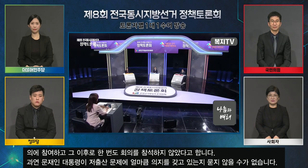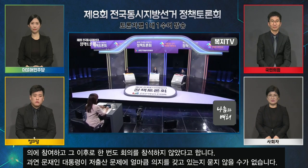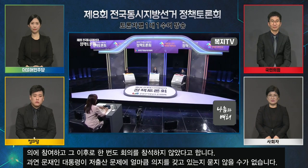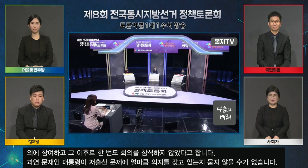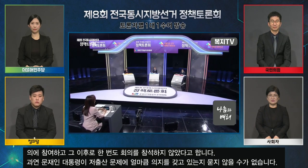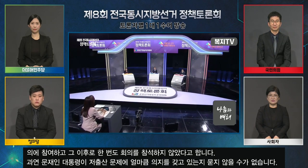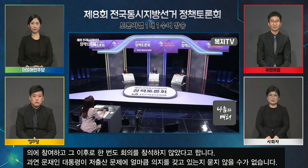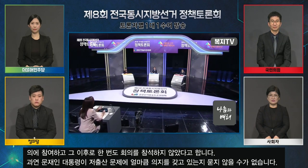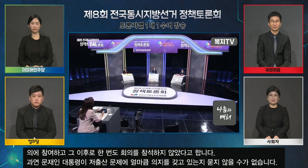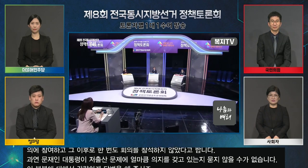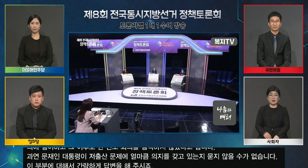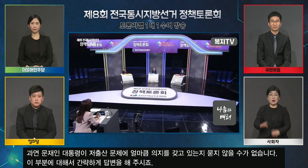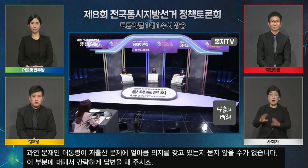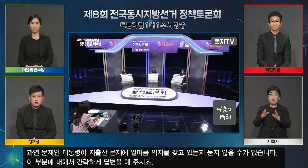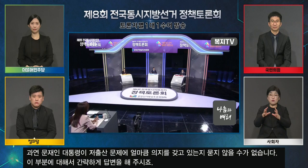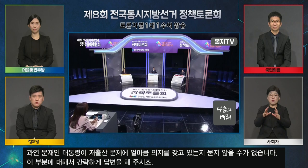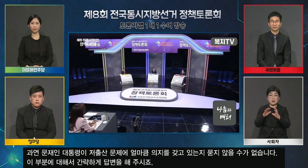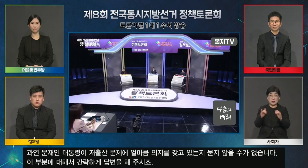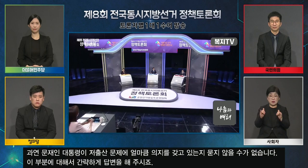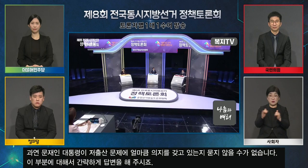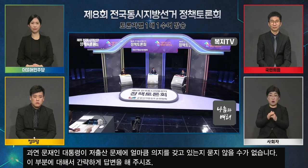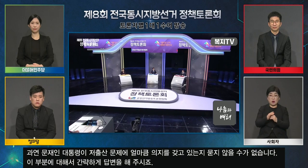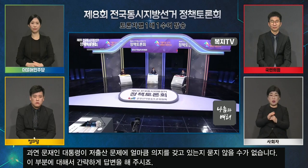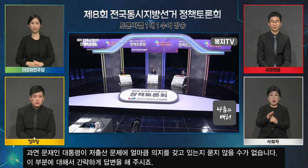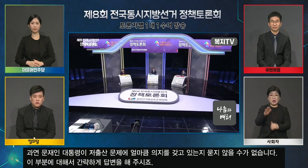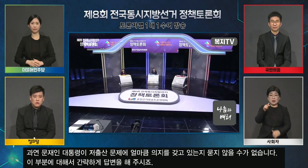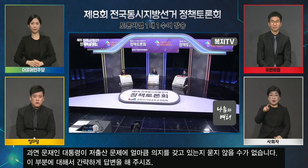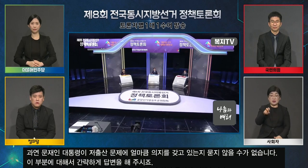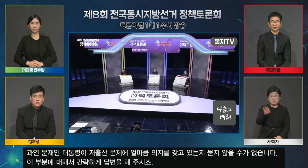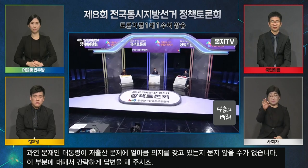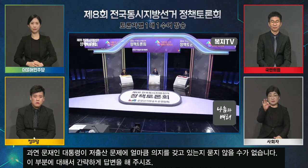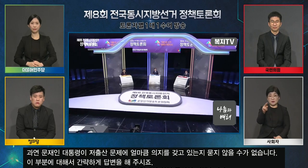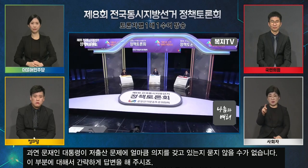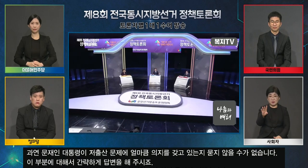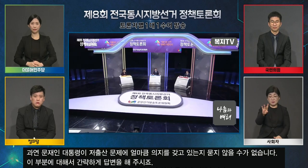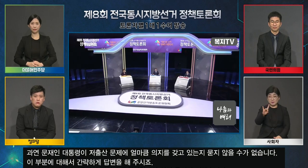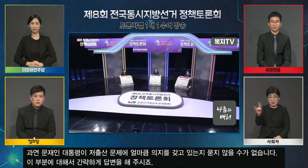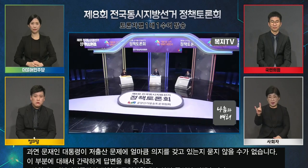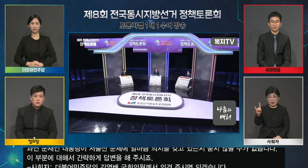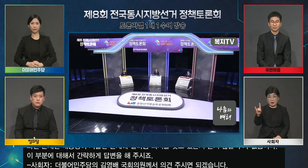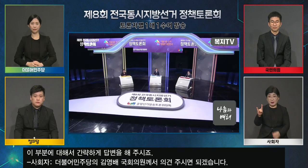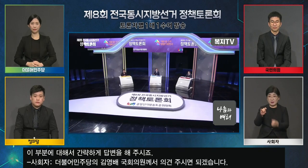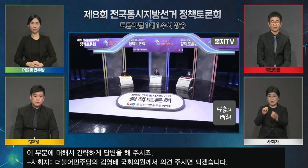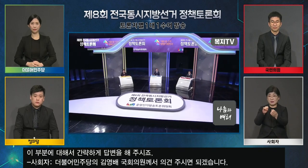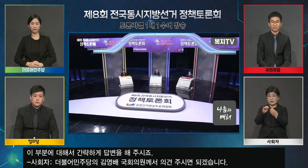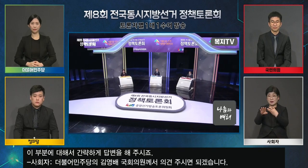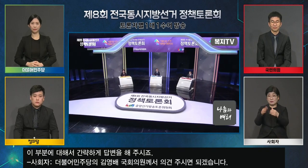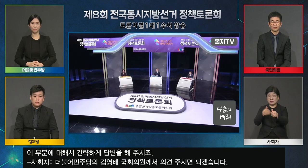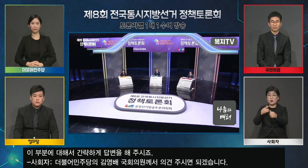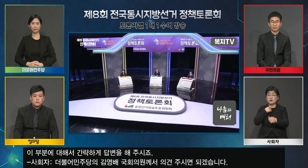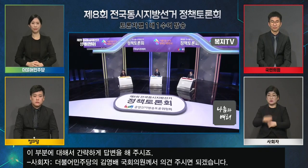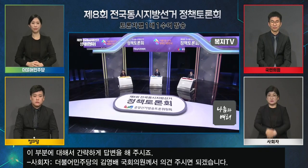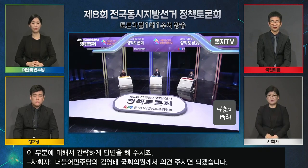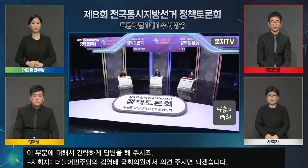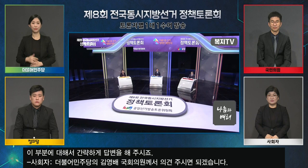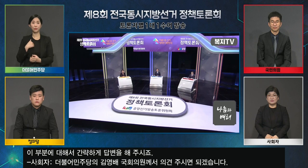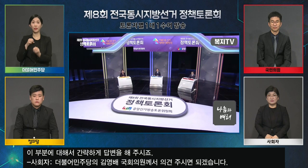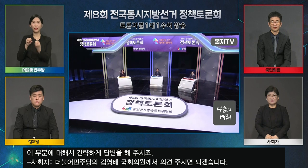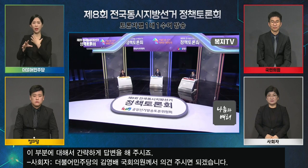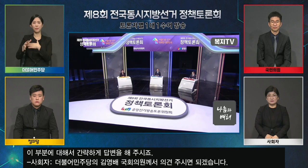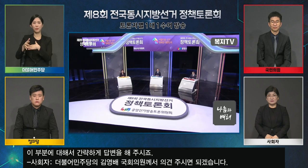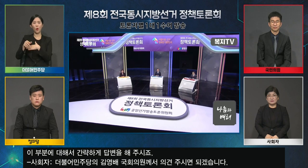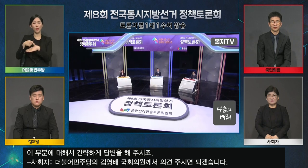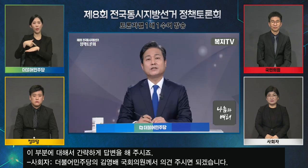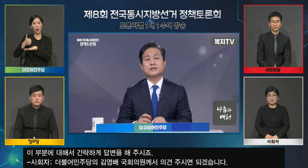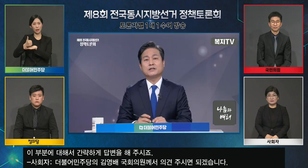국회의원께서 의견 주시면 되겠습니다. 네. 그 답변은 조금 이따 다른 주제할 때 말씀을 드리기로 하고요. 저는